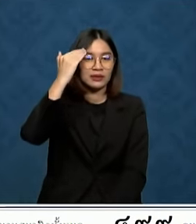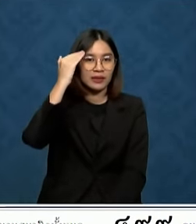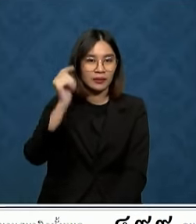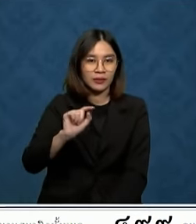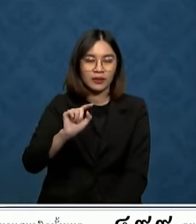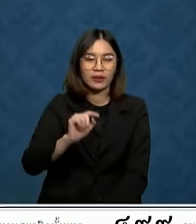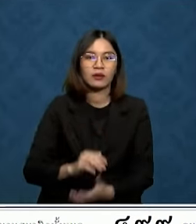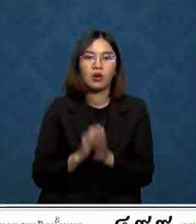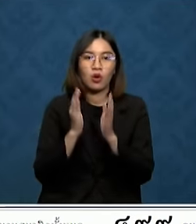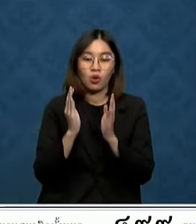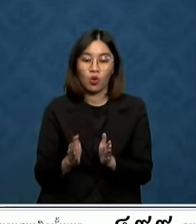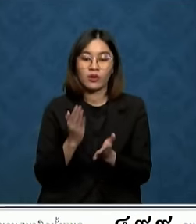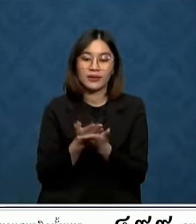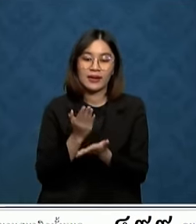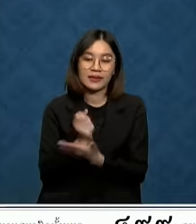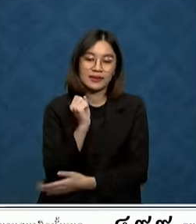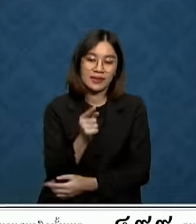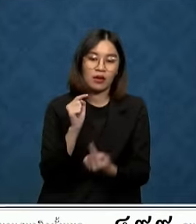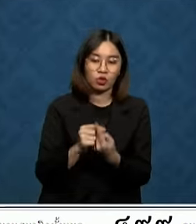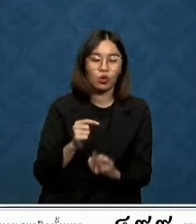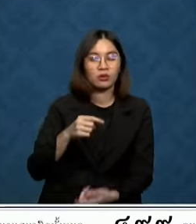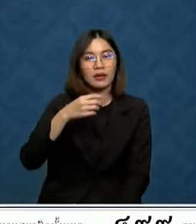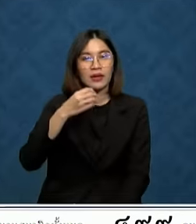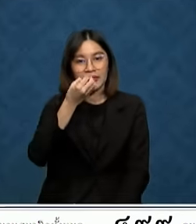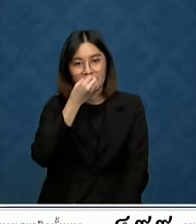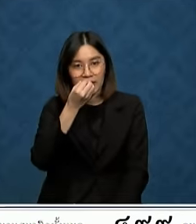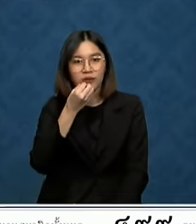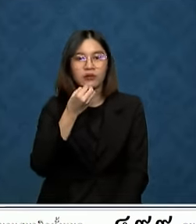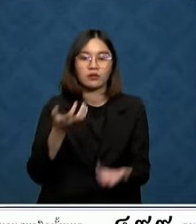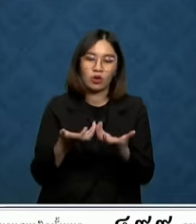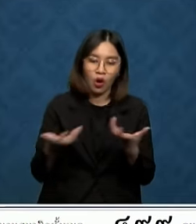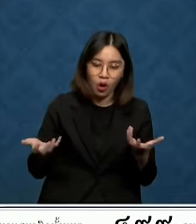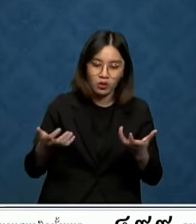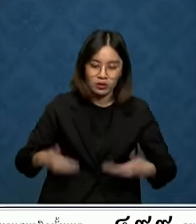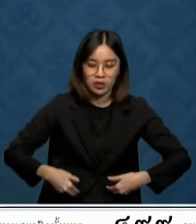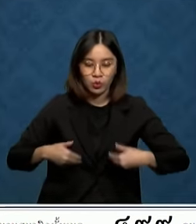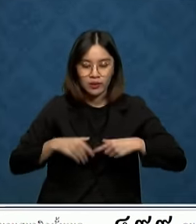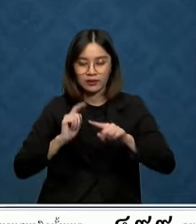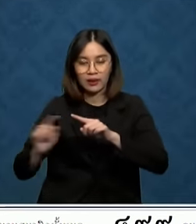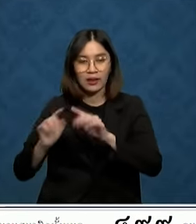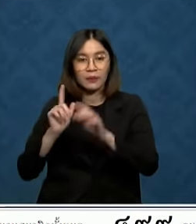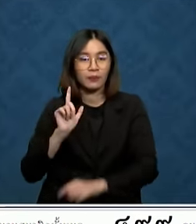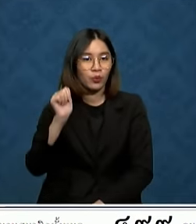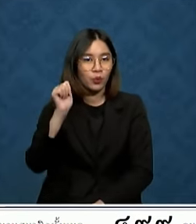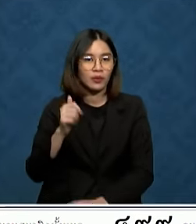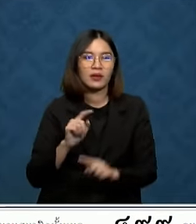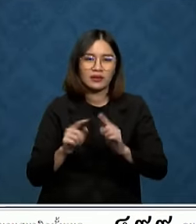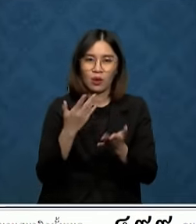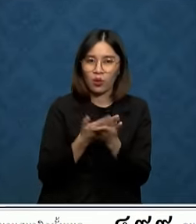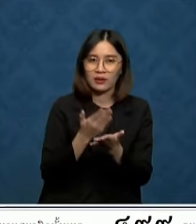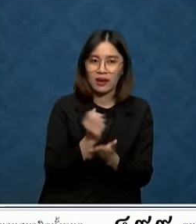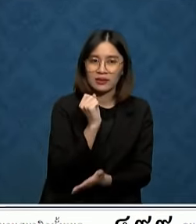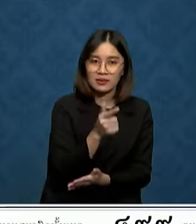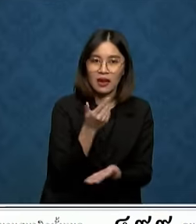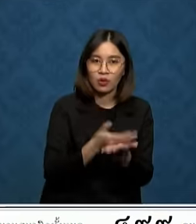คะว่าคนใช้เนี่ยใช้เพื่อการอุปโภคบริโภคเป็นหลักแต่ก็ยังอุตส่าห์ตีความว่าเป็นรายจ่ายลงทุนได้